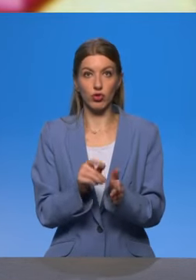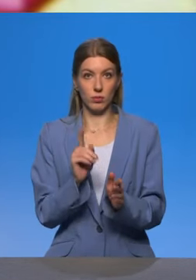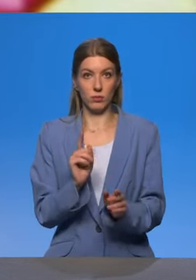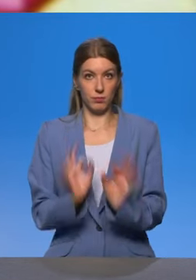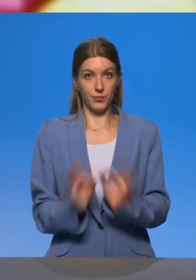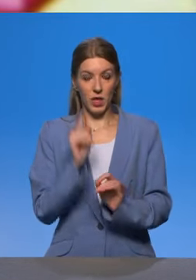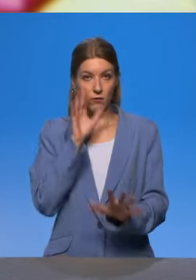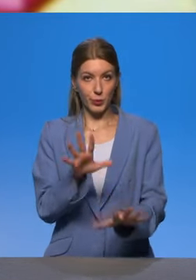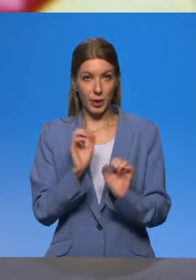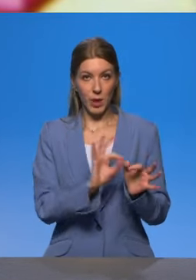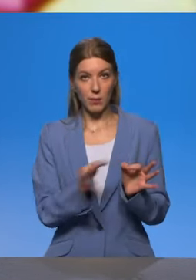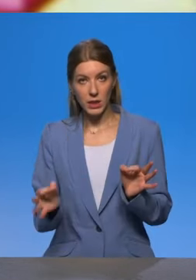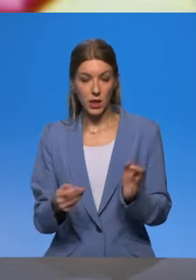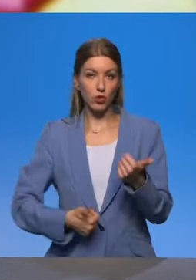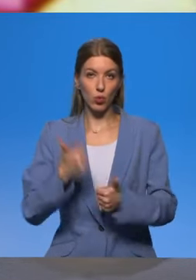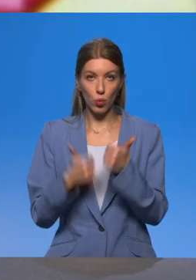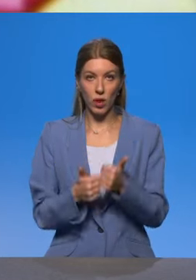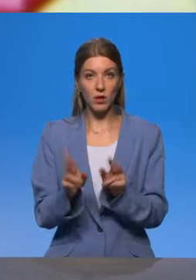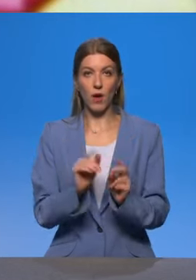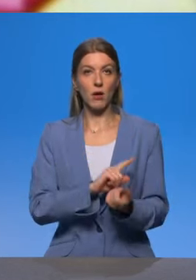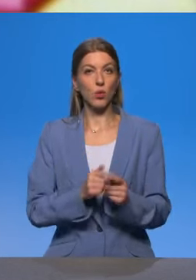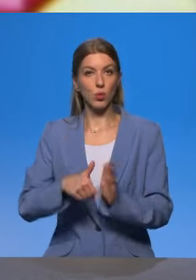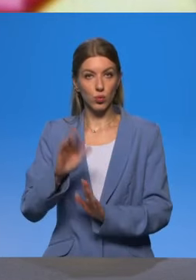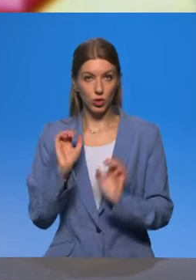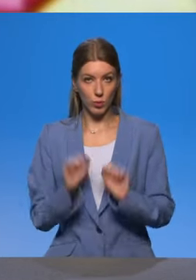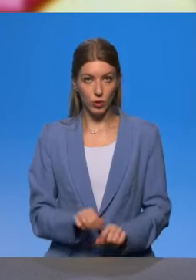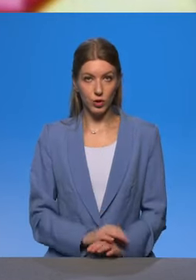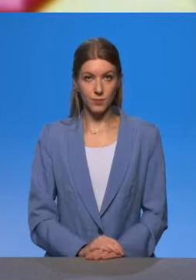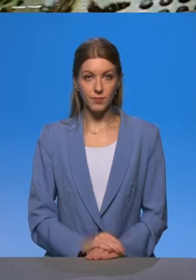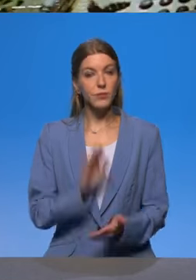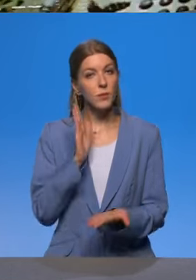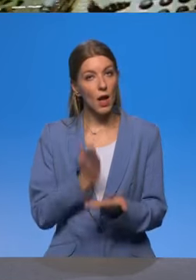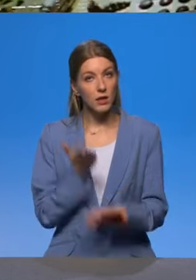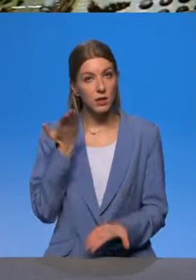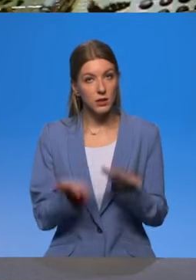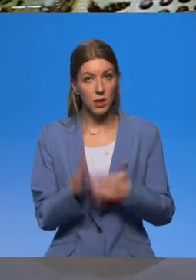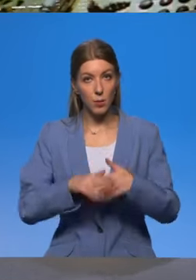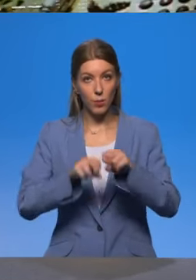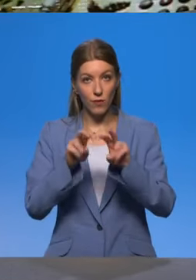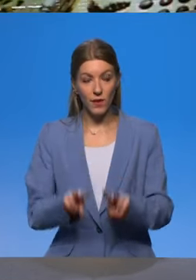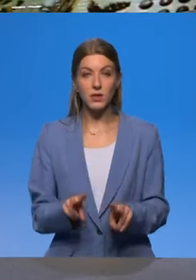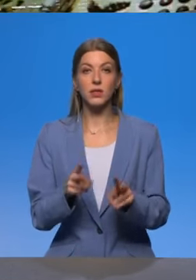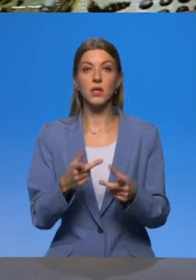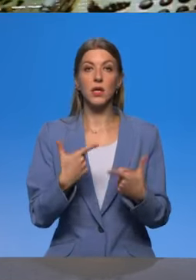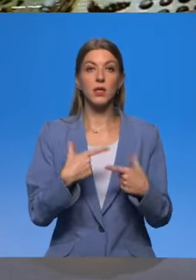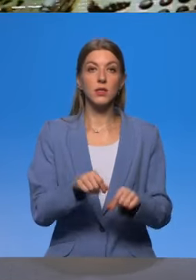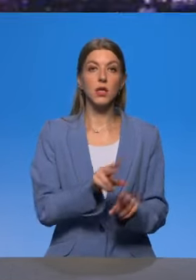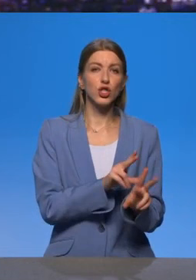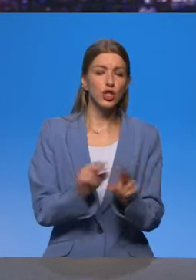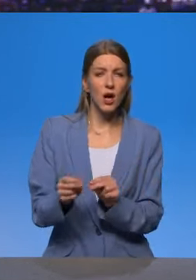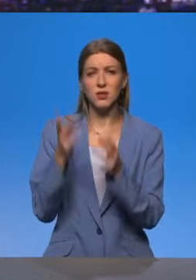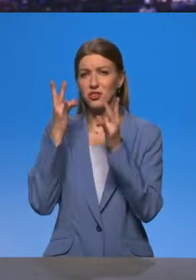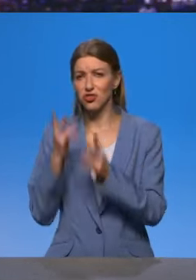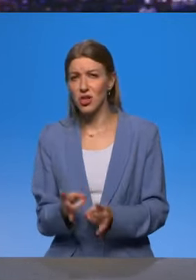процессы и на конкурентов. А профессии, вот на самом деле, есть такие профессии, где с счастьем, несчастьем, довольством, недовольством остро